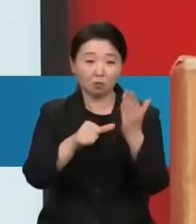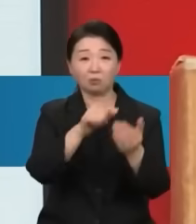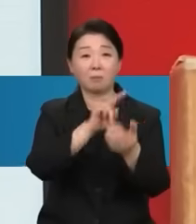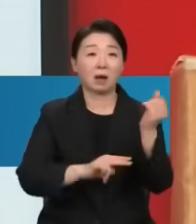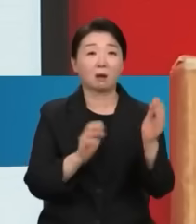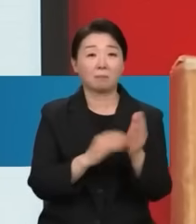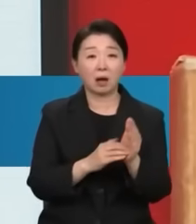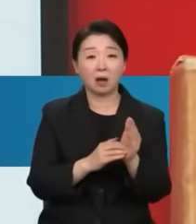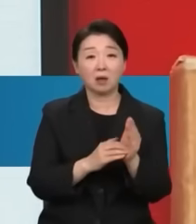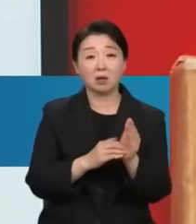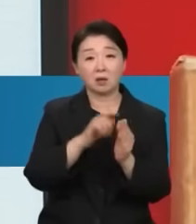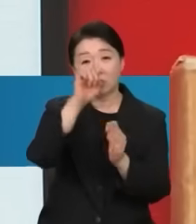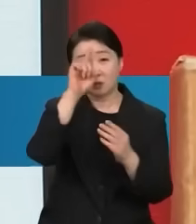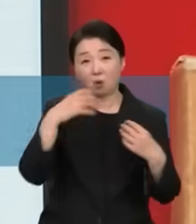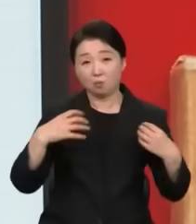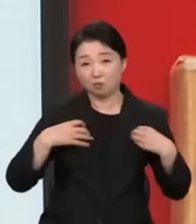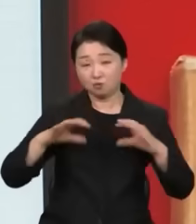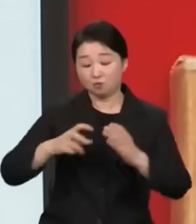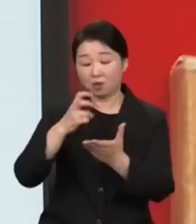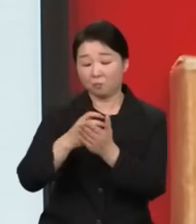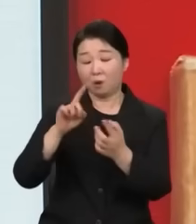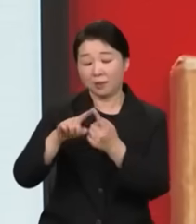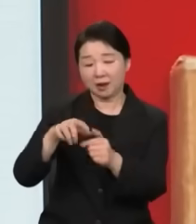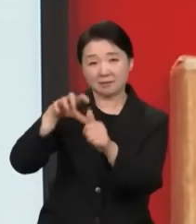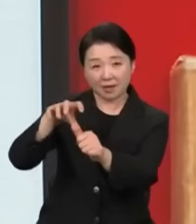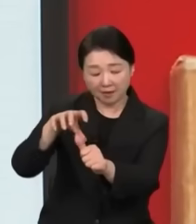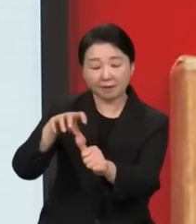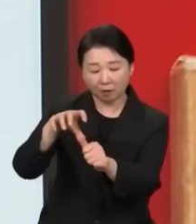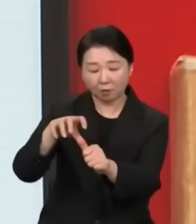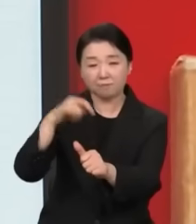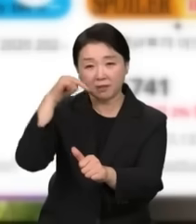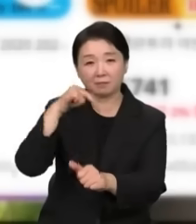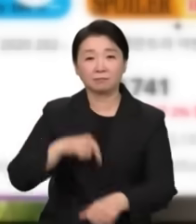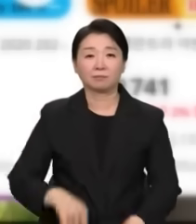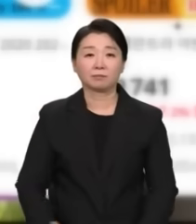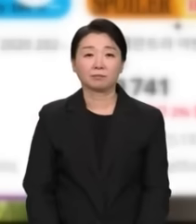따라서 제재하겠다며 칼을 빼들었습니다. 김도훈 기자입니다.